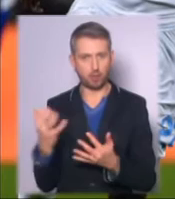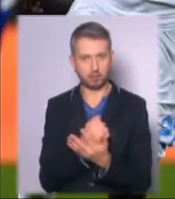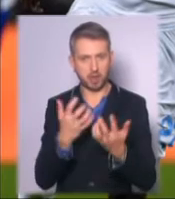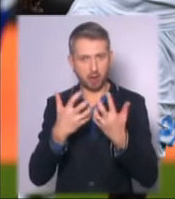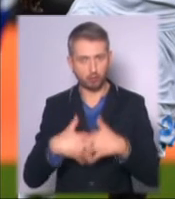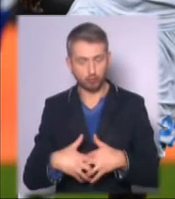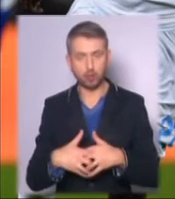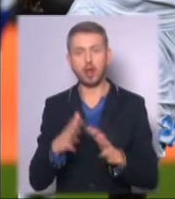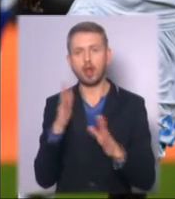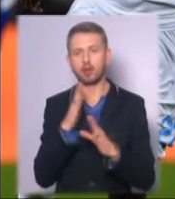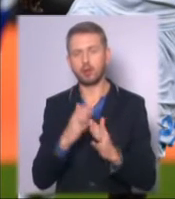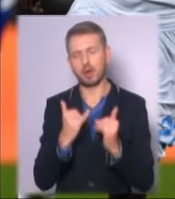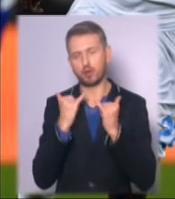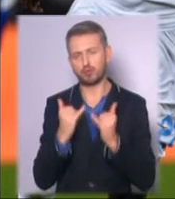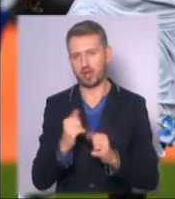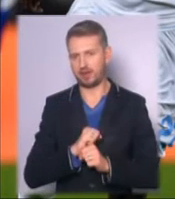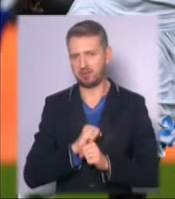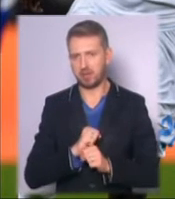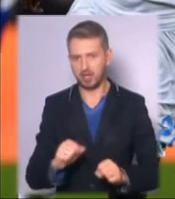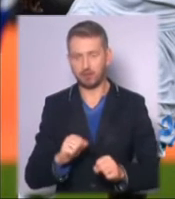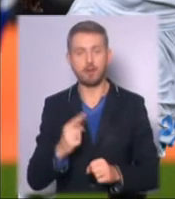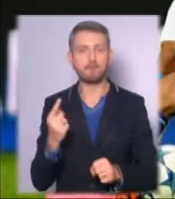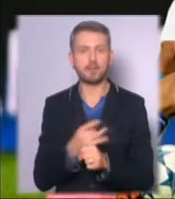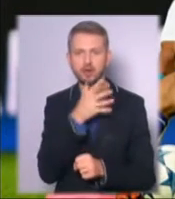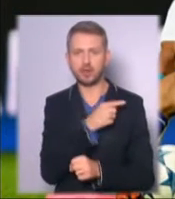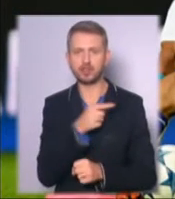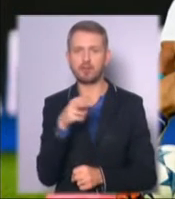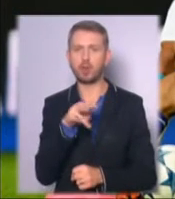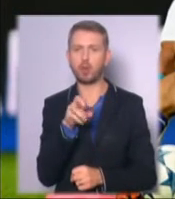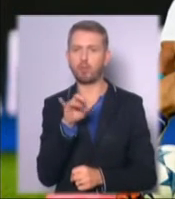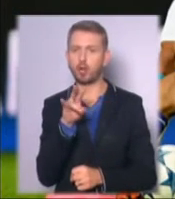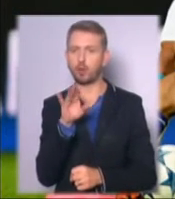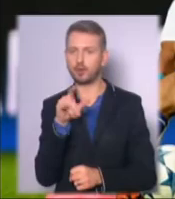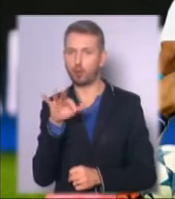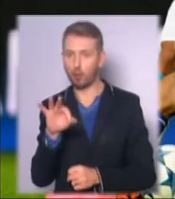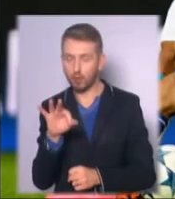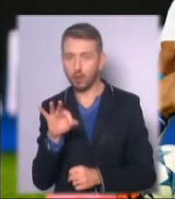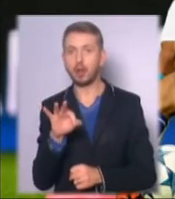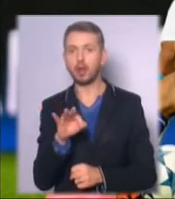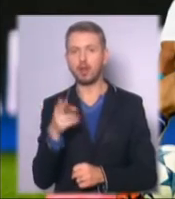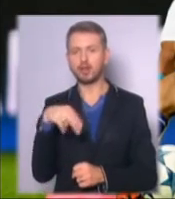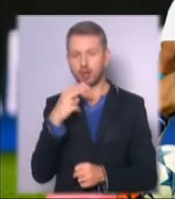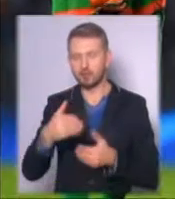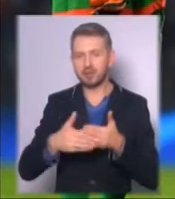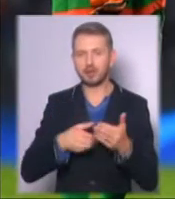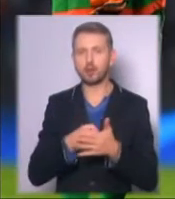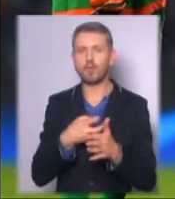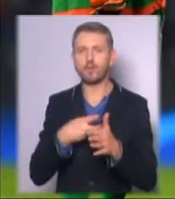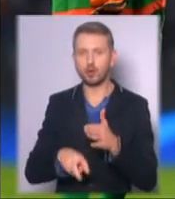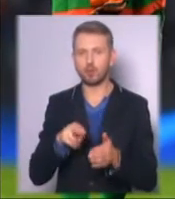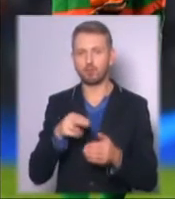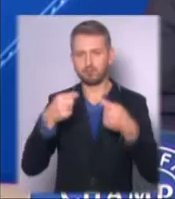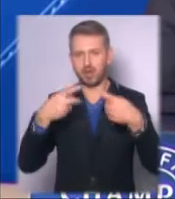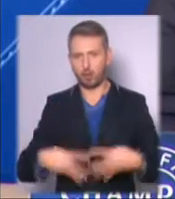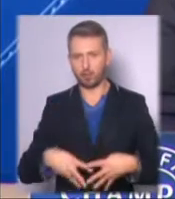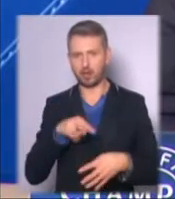Фортуна посміхається сміливим. Уперше з часів Лобановського динамівці близькі до виходу у плей-офф Ліги чемпіонів.